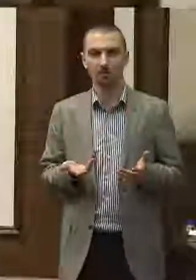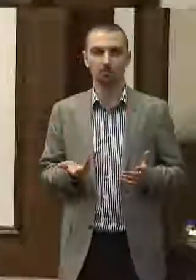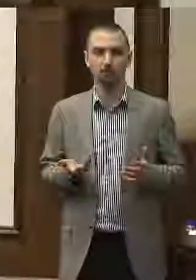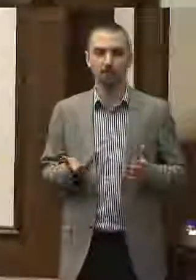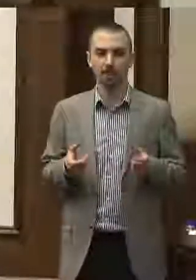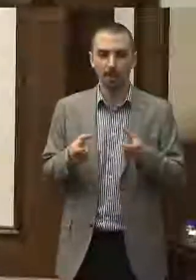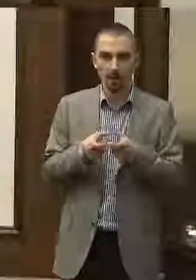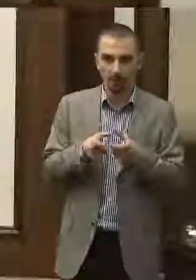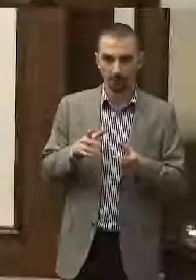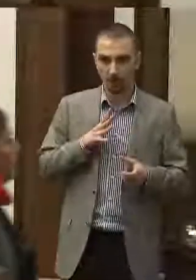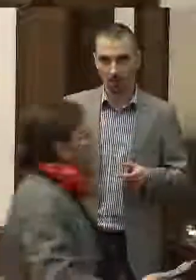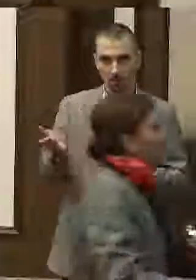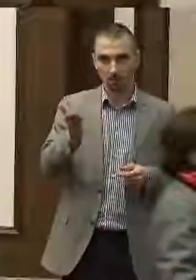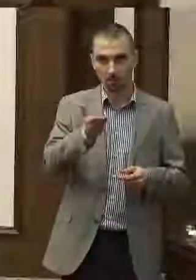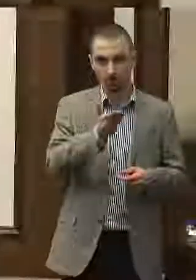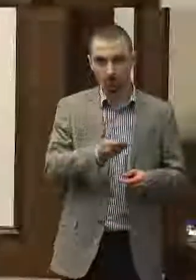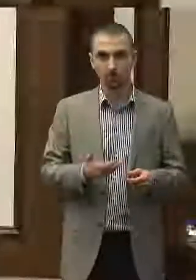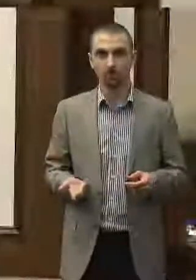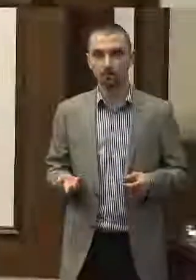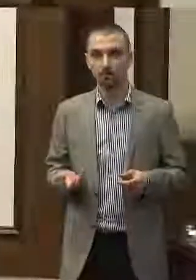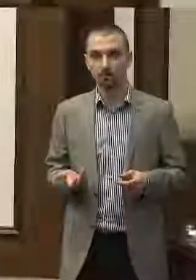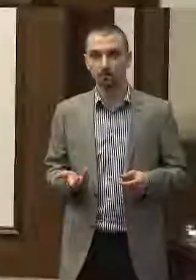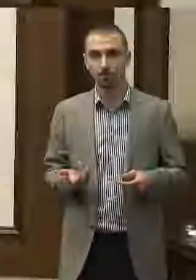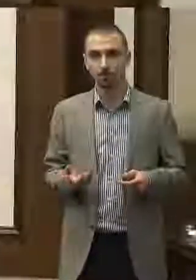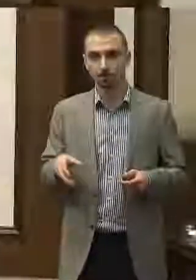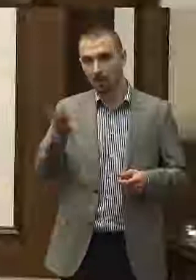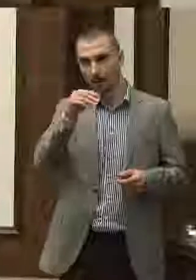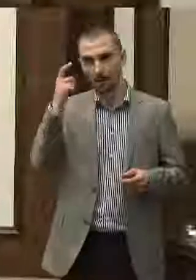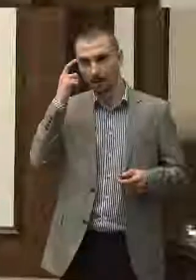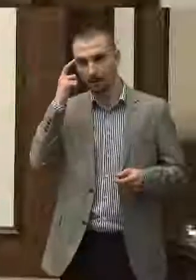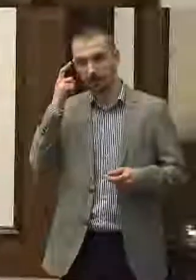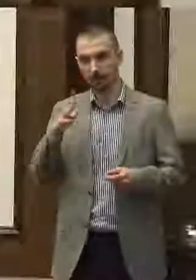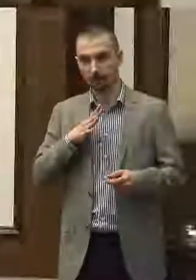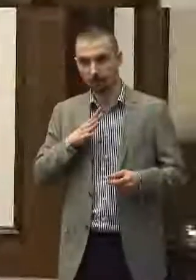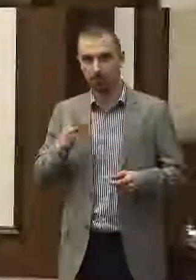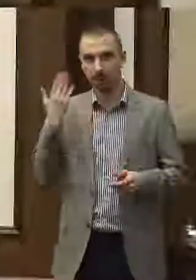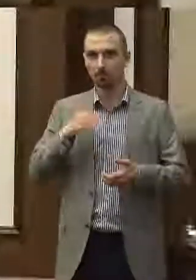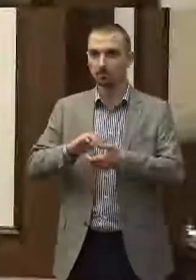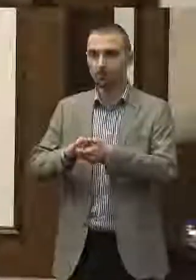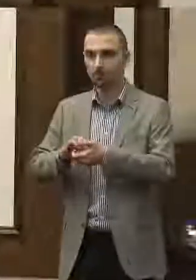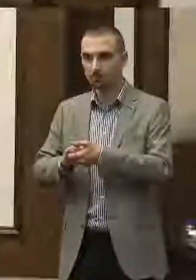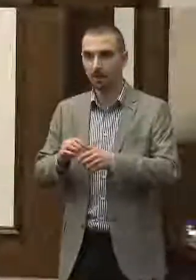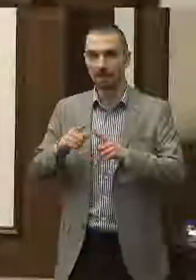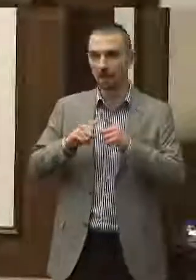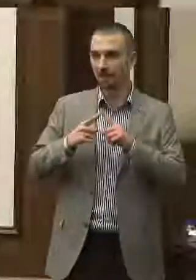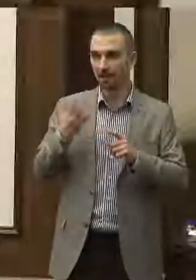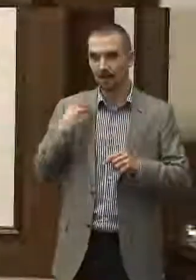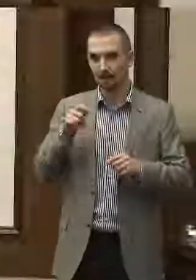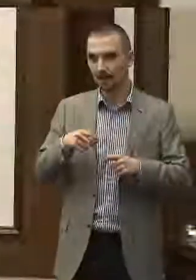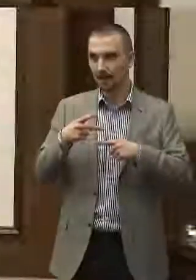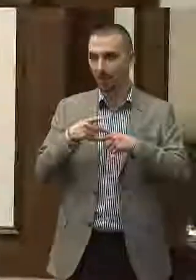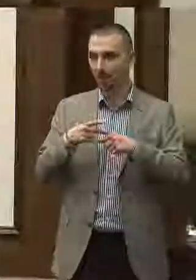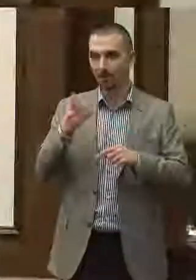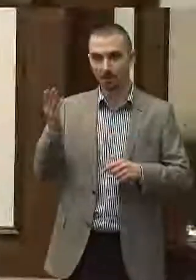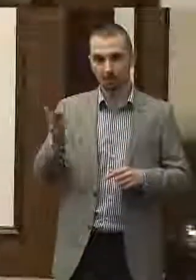engelli derneklerimiz burada. Yine yakından tanıdığımız ve bir dönemde birlikte siyaset yaptığımız Sayın Zeynep Arslan Hanımefendi,